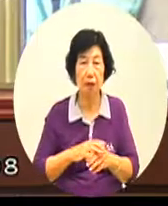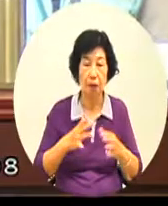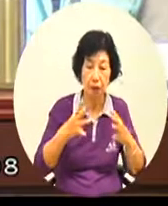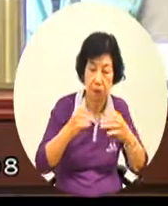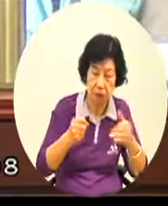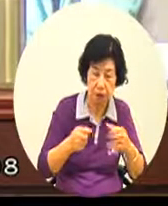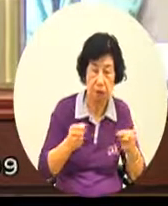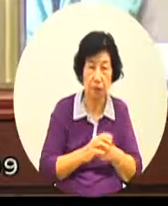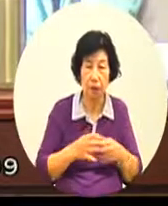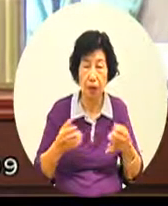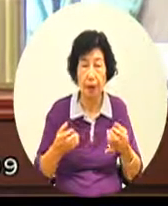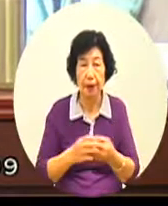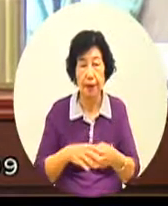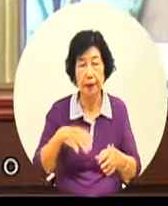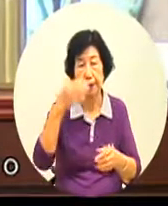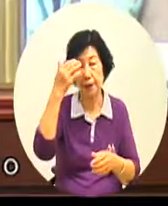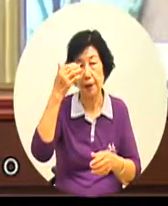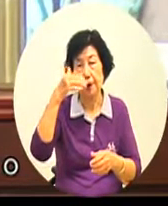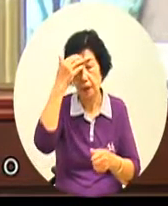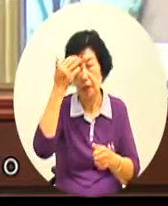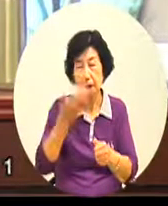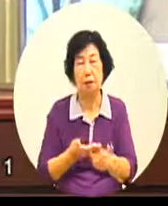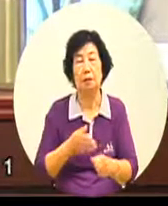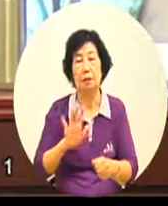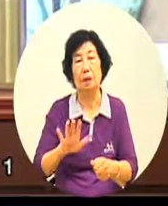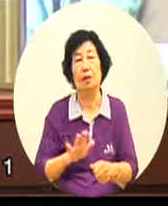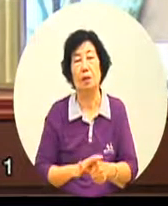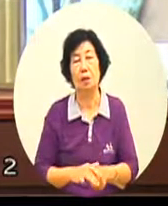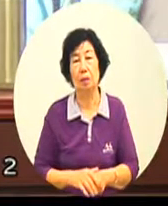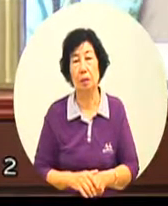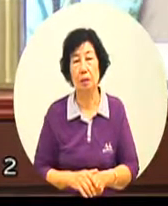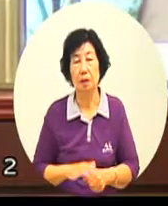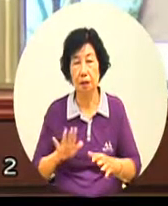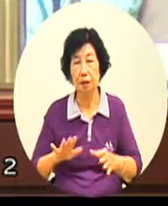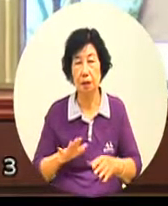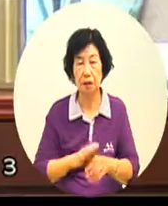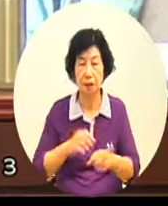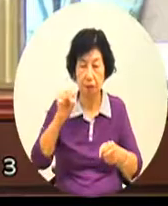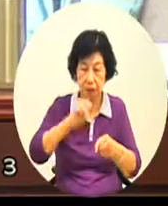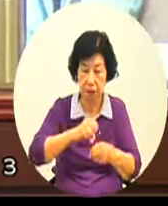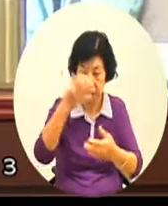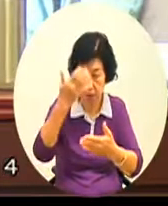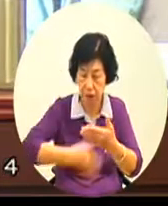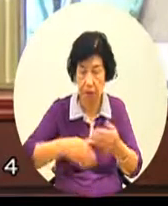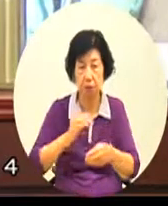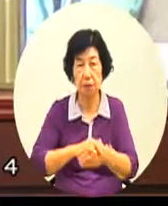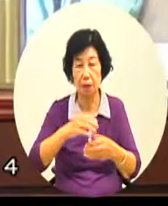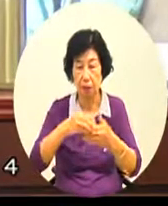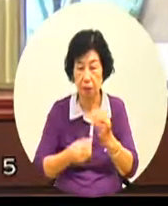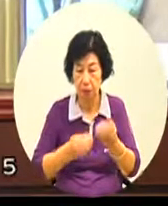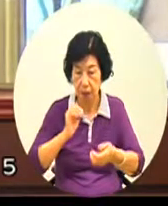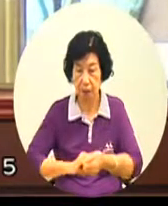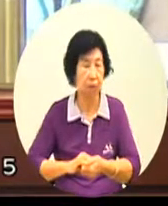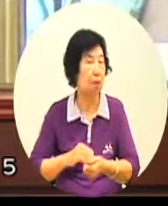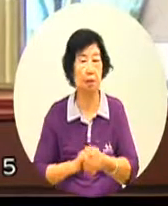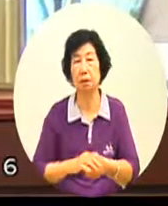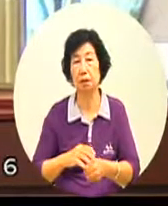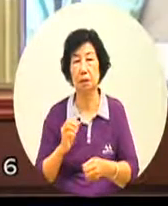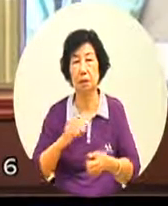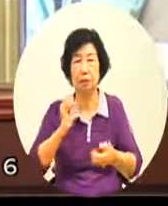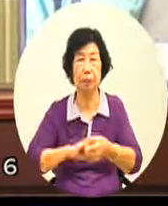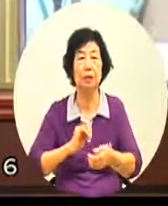方向我们认同，那至于是要增加或是减少我们没有特定的立场。以上简单跟议员说明，